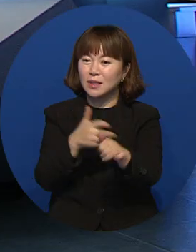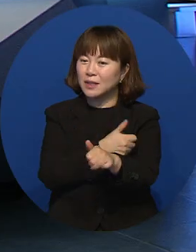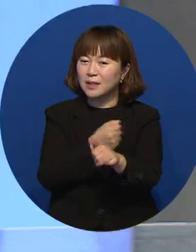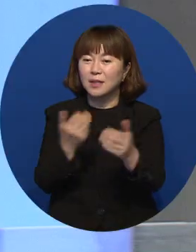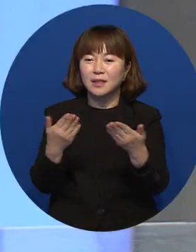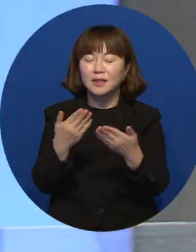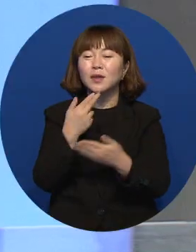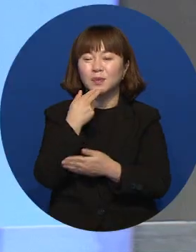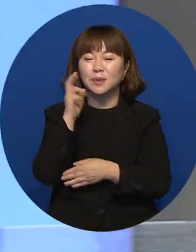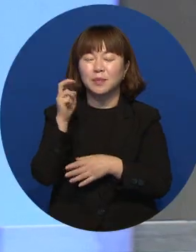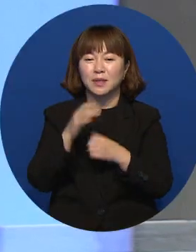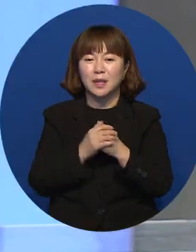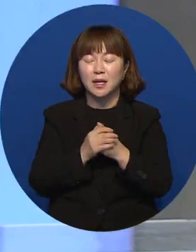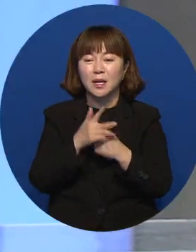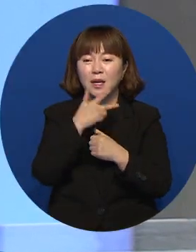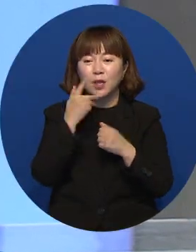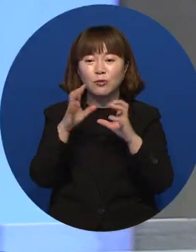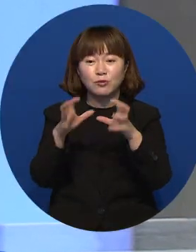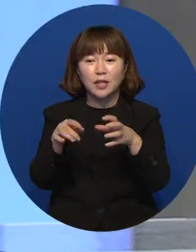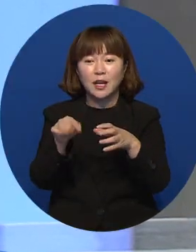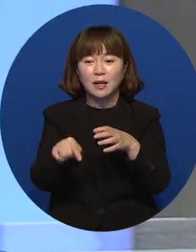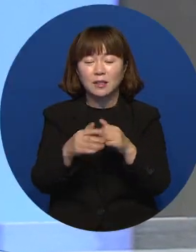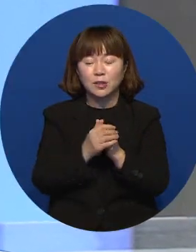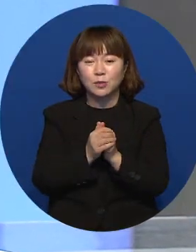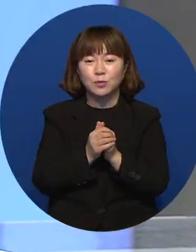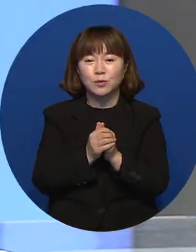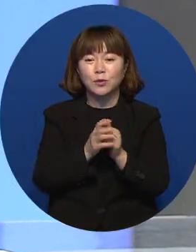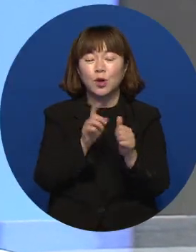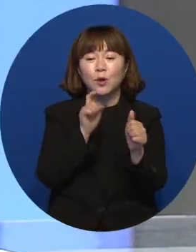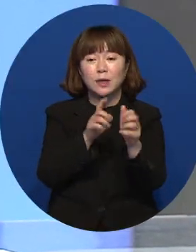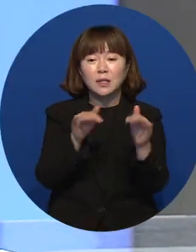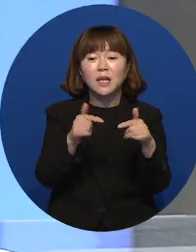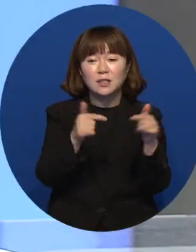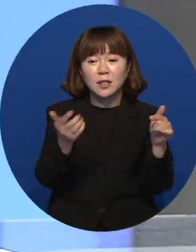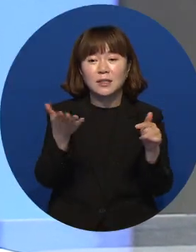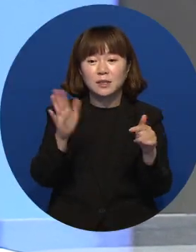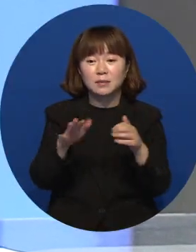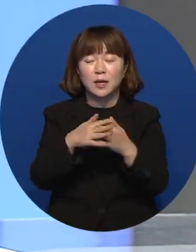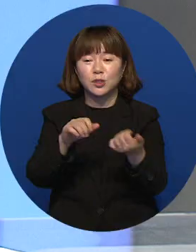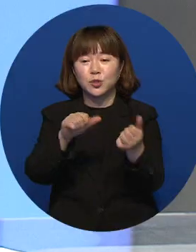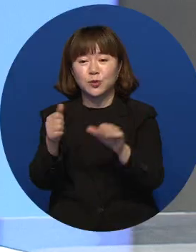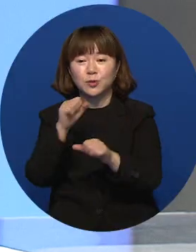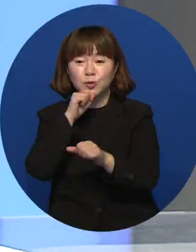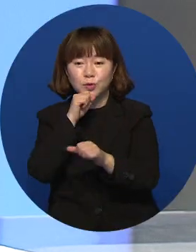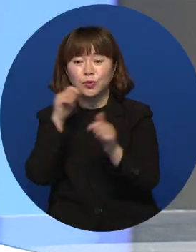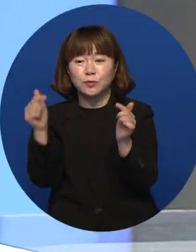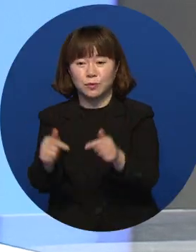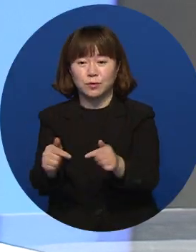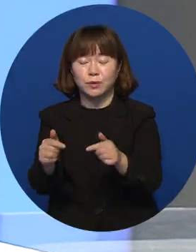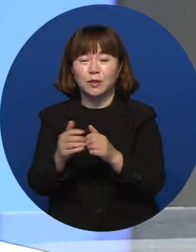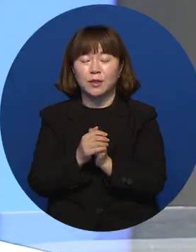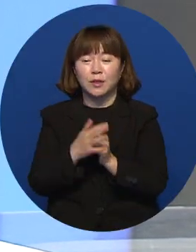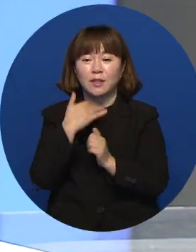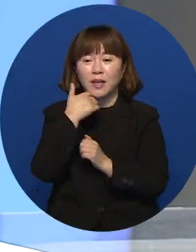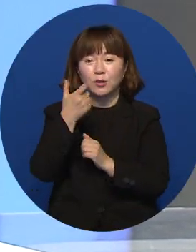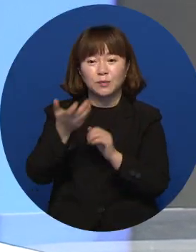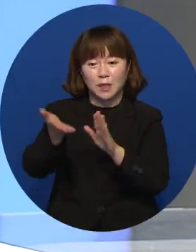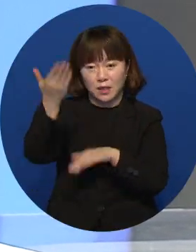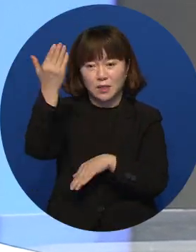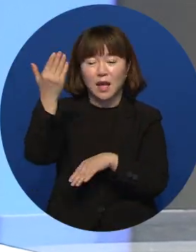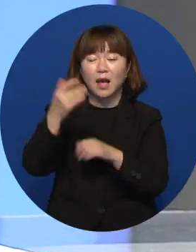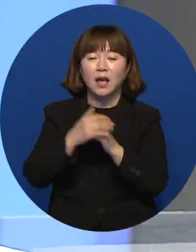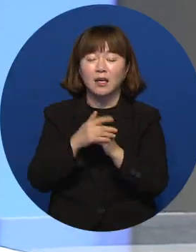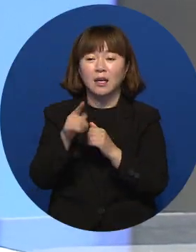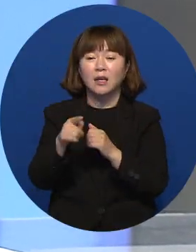치며 사망률은 뭐 많이 낮아진 걸로 그래서 이제 60세 이상 고위험 환자 분들이 꼭 예방적 척을 하는 게